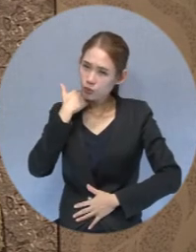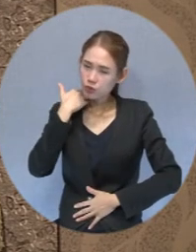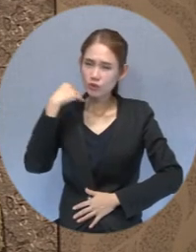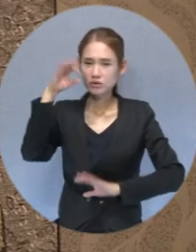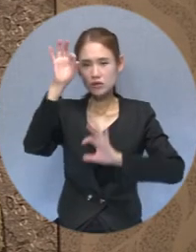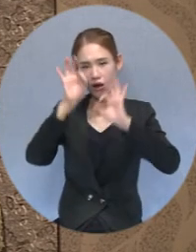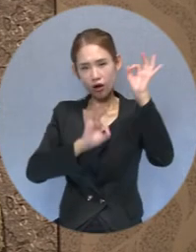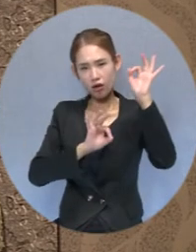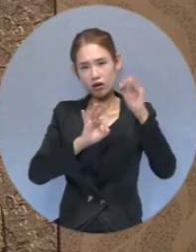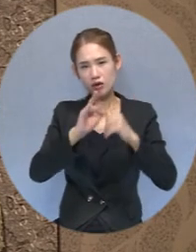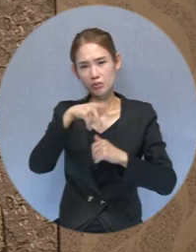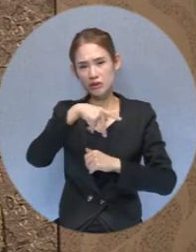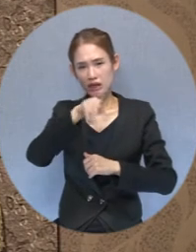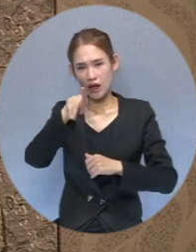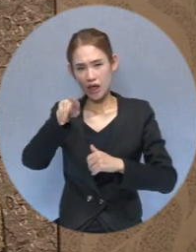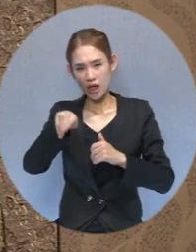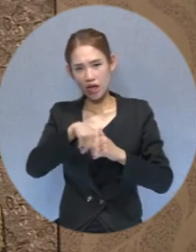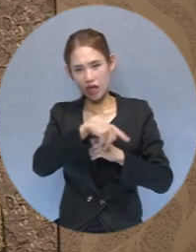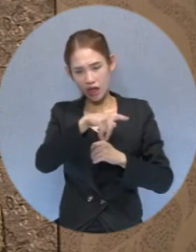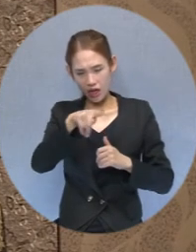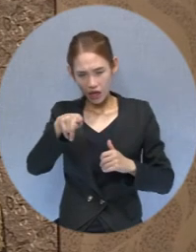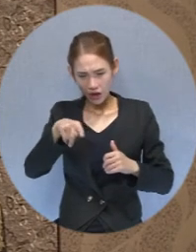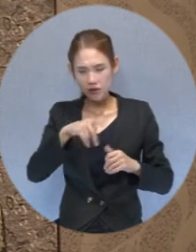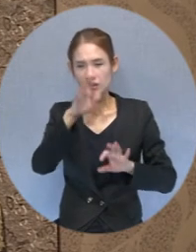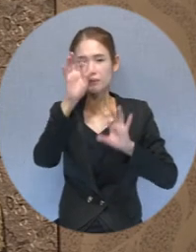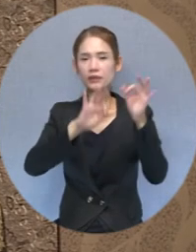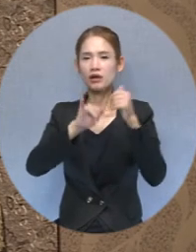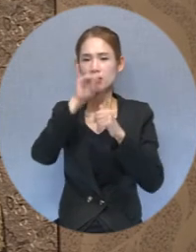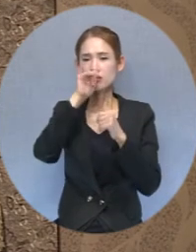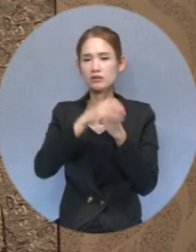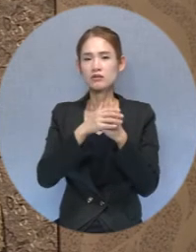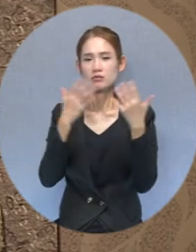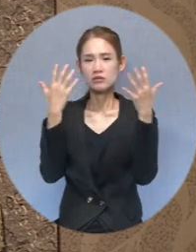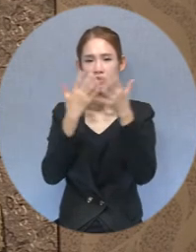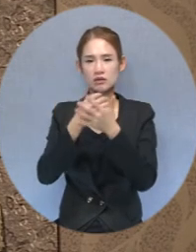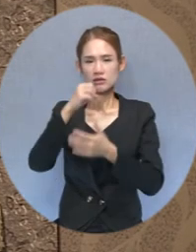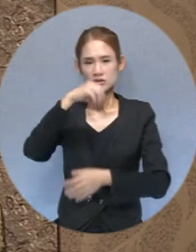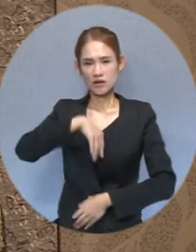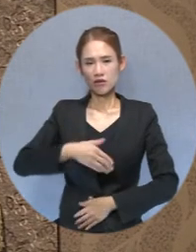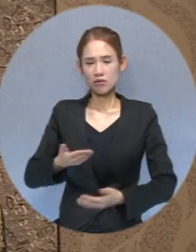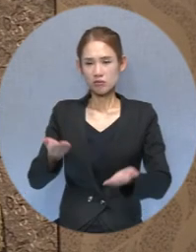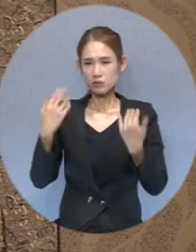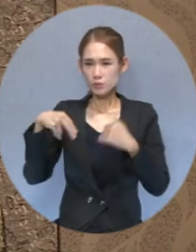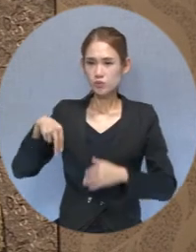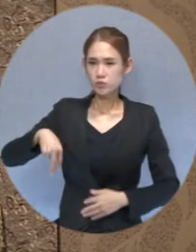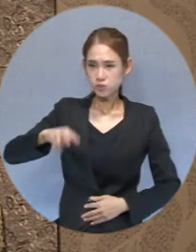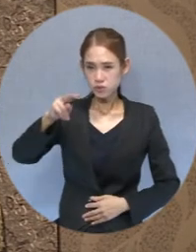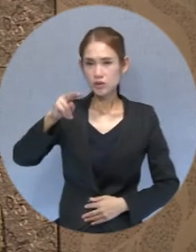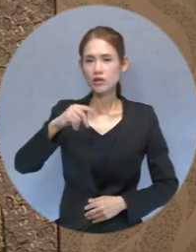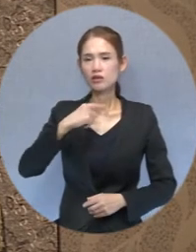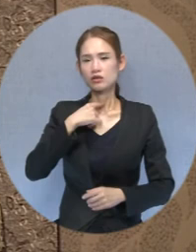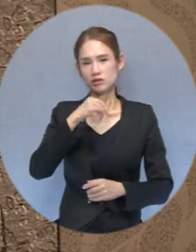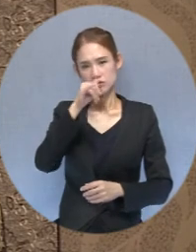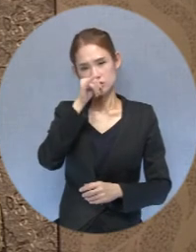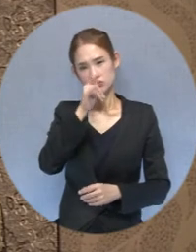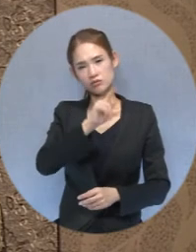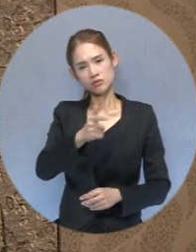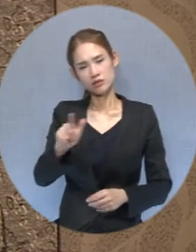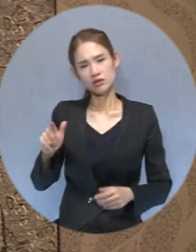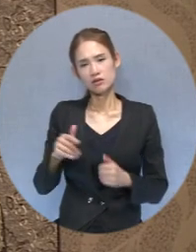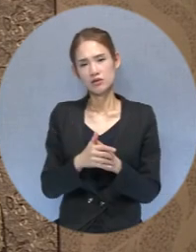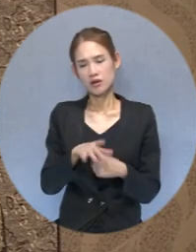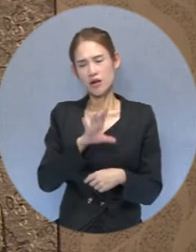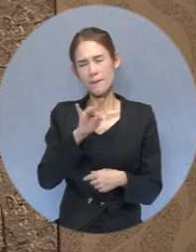얼굴을 있으면 몰라요 저희가. 또 어두운 밤에 그냥 휙 지나가는 거에 대해서. 네. 그러니까 이런 다양한 부분들에서